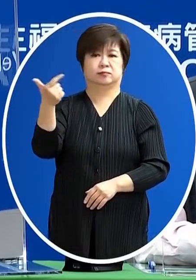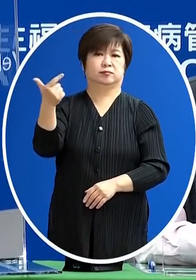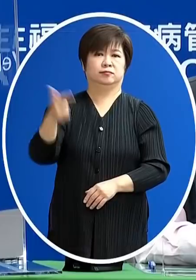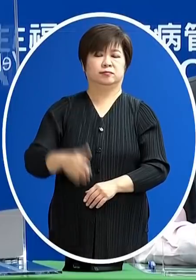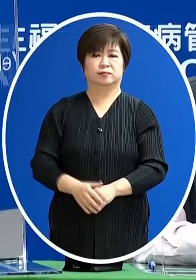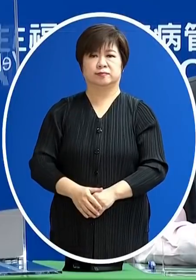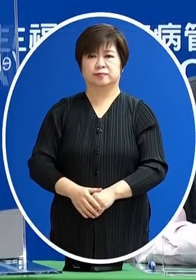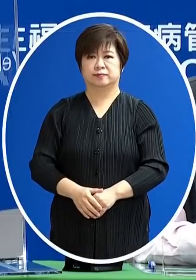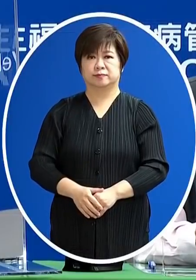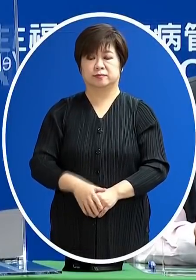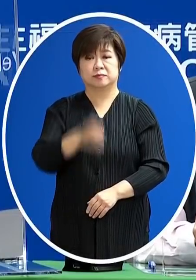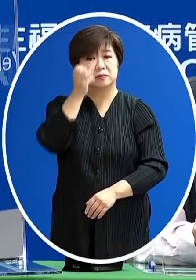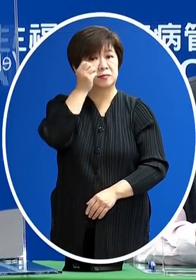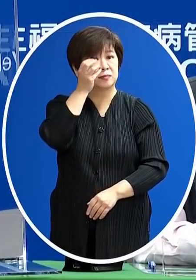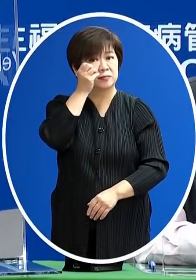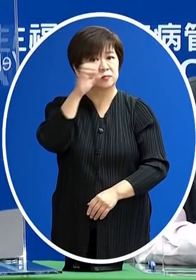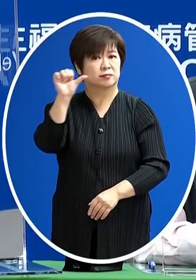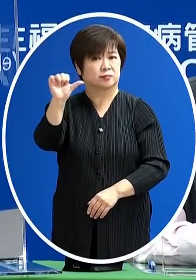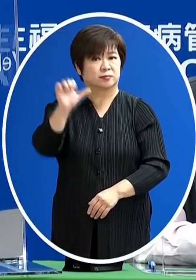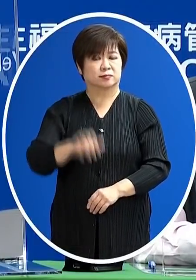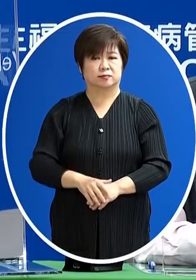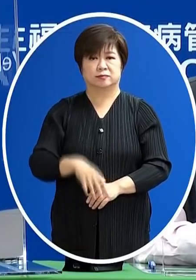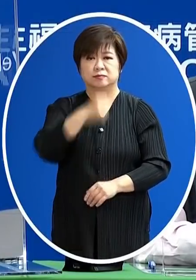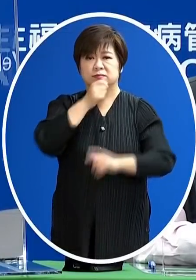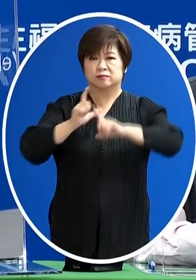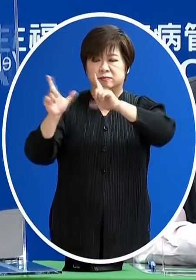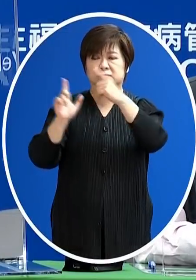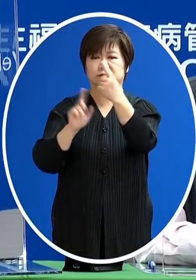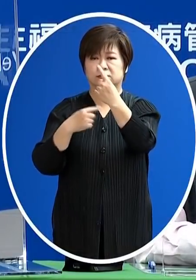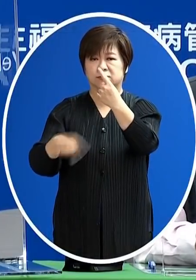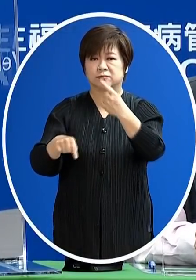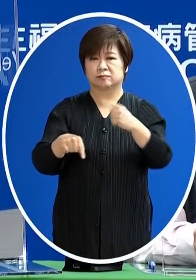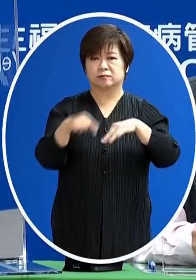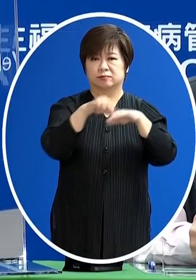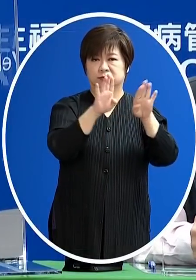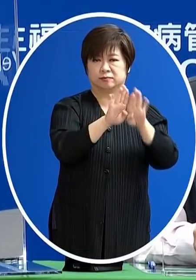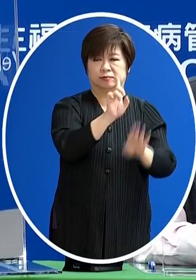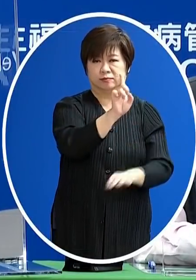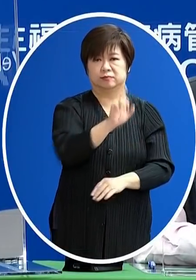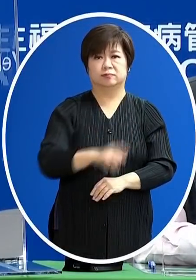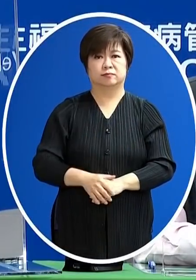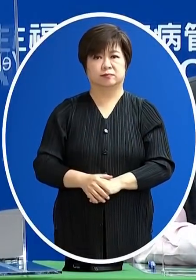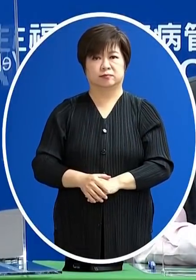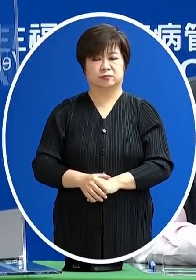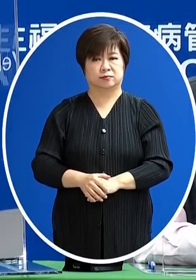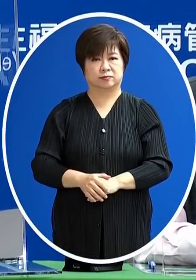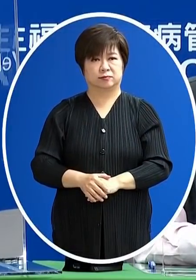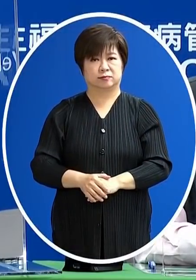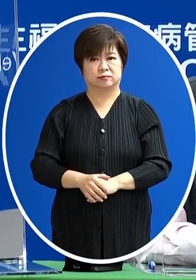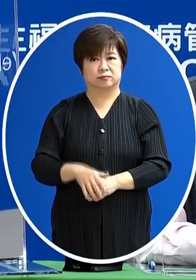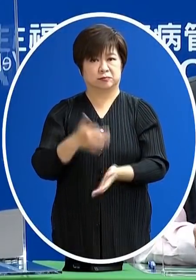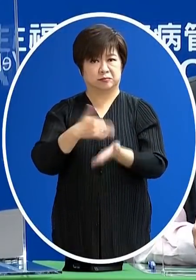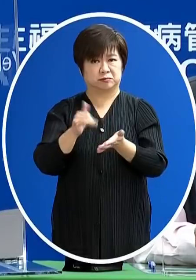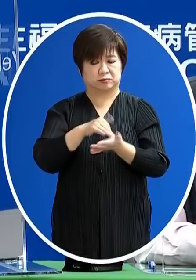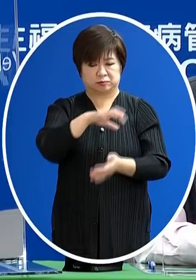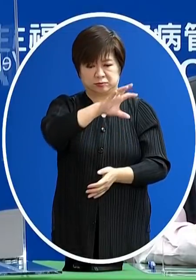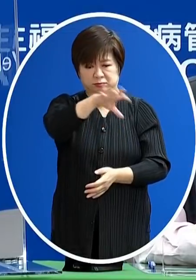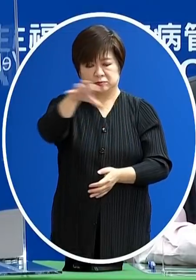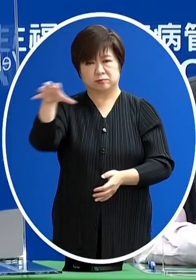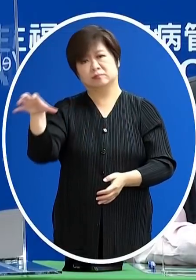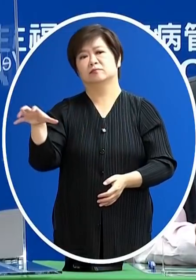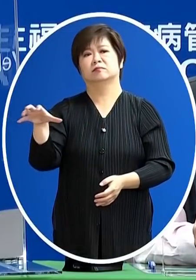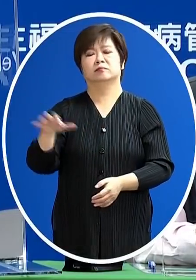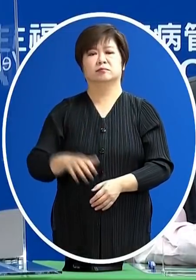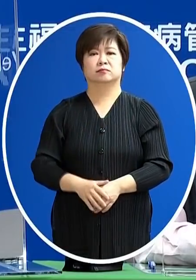例，那花莲县5例，台东1例，金门1例，那总共有关系到的县市大